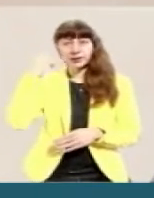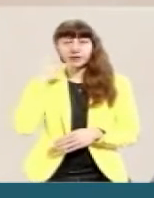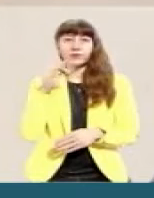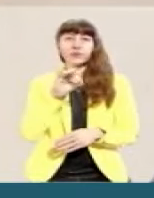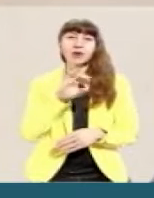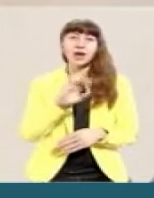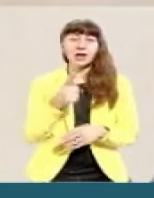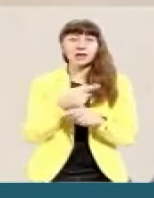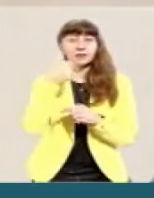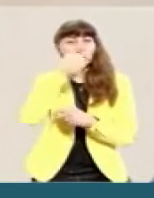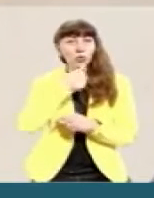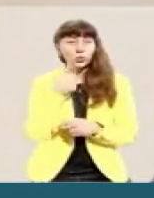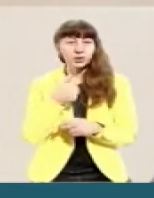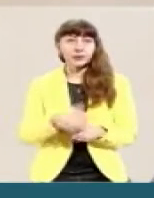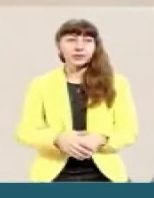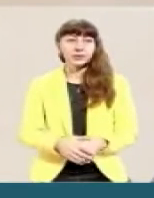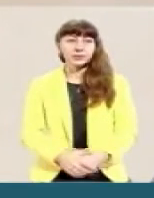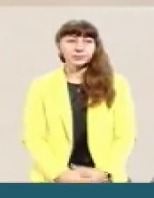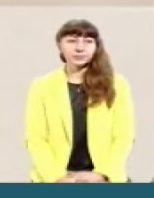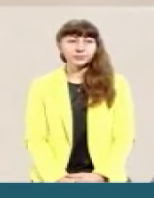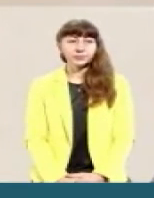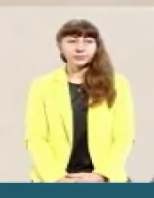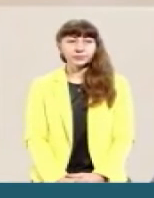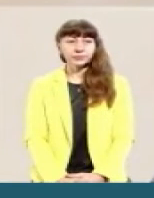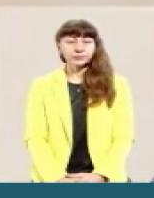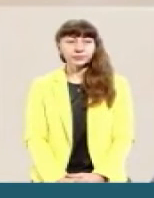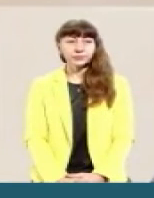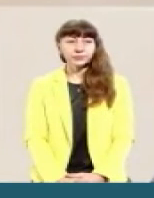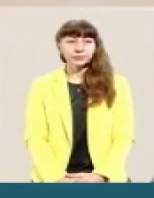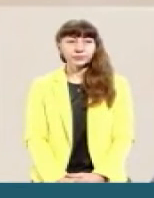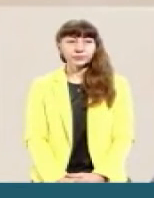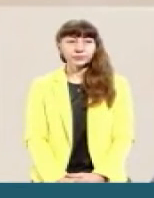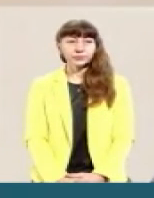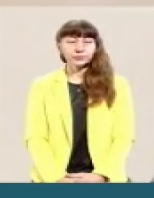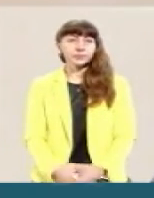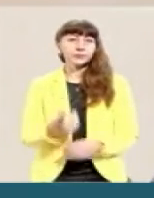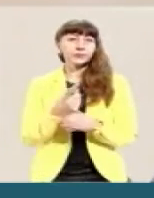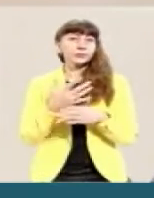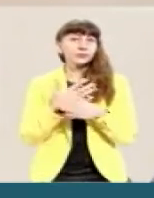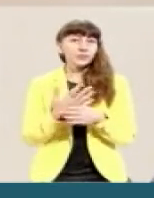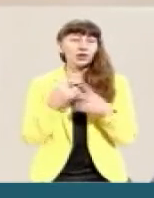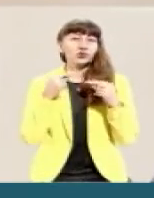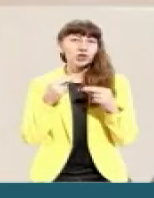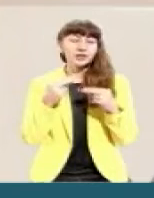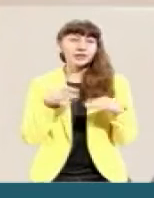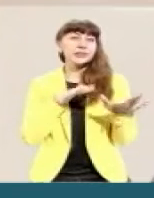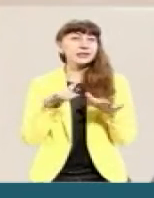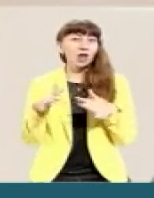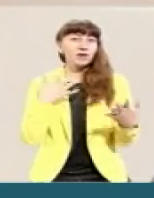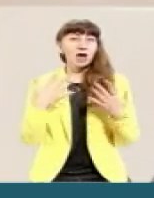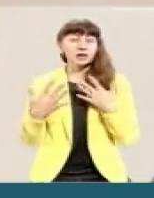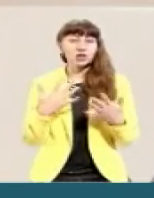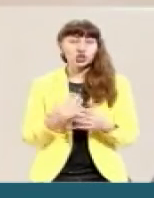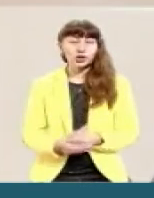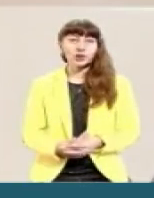Ол адал бизнес мәдениетін қалыптастыруға ықпал етеді. Заң бойынша жұмыс істейтін және сыбайлас жемқорлыққа қарсы стандарттарды ұстанатын